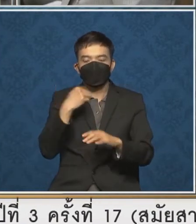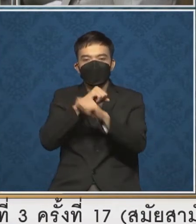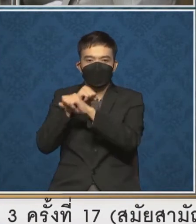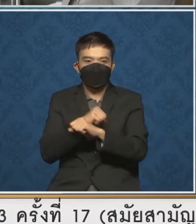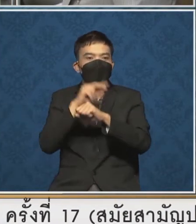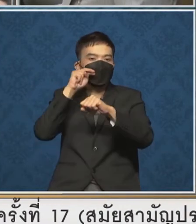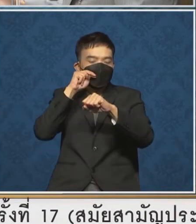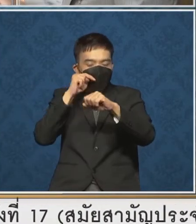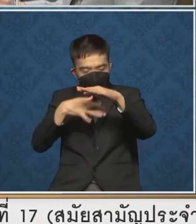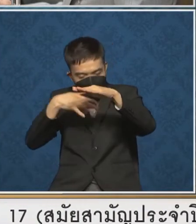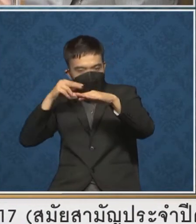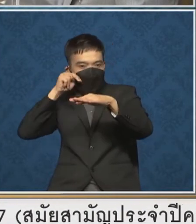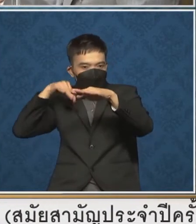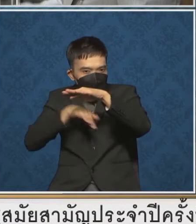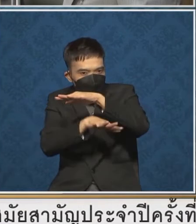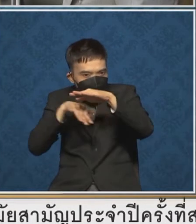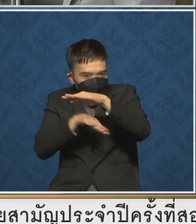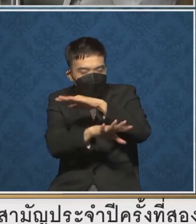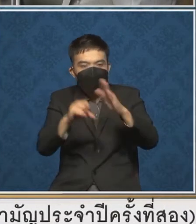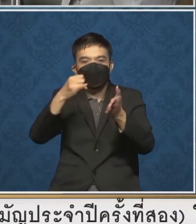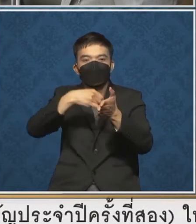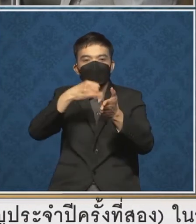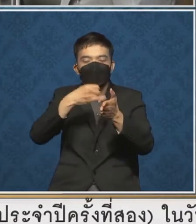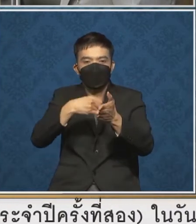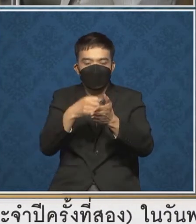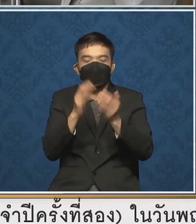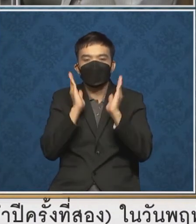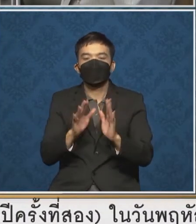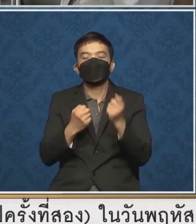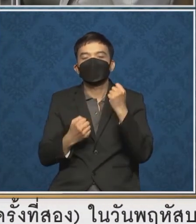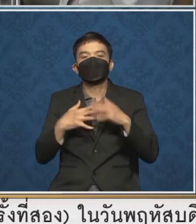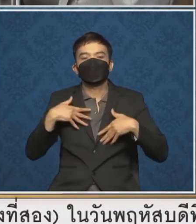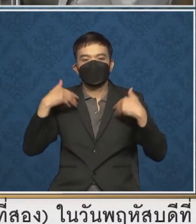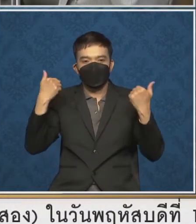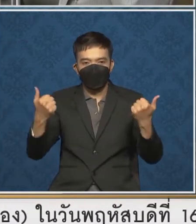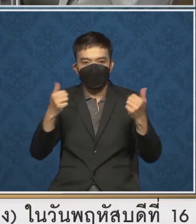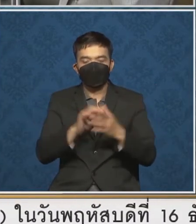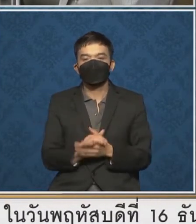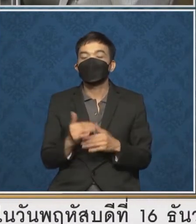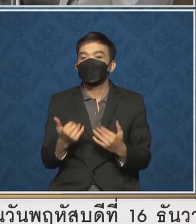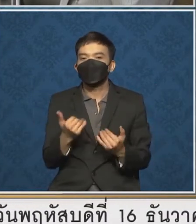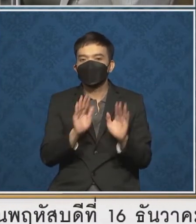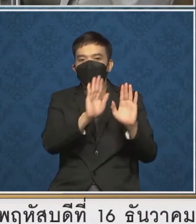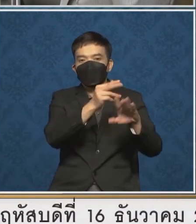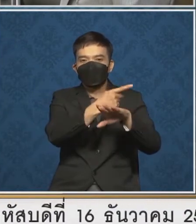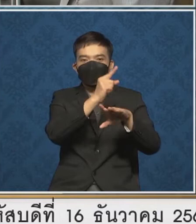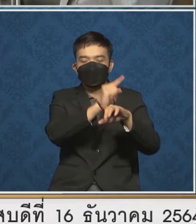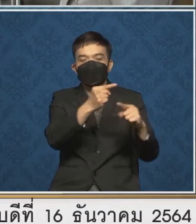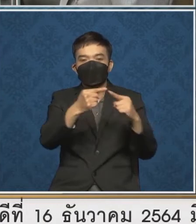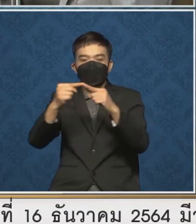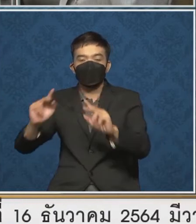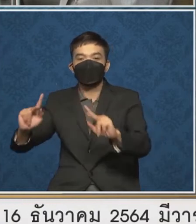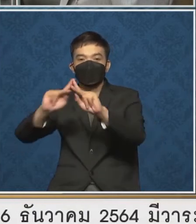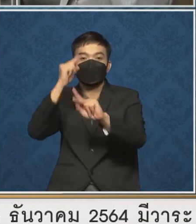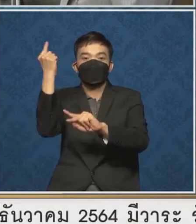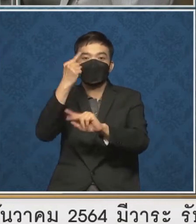หลผ่านใต้สะพานและให้คนได้ใช้สะพานสัญจรไปมาได้ผมคิดว่าในเรื่องนี้นะครับอยากจะฝากท่านประธานไปถึงกระทรวงท่องเที่ยว